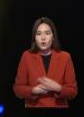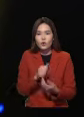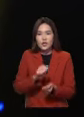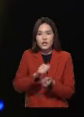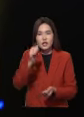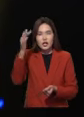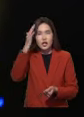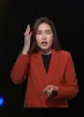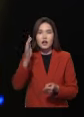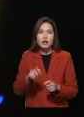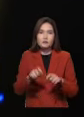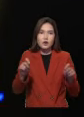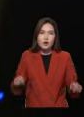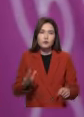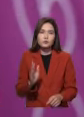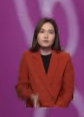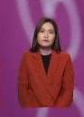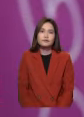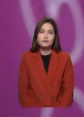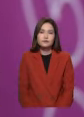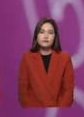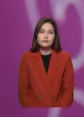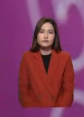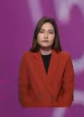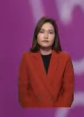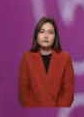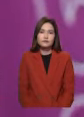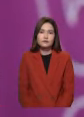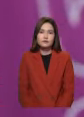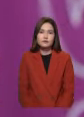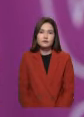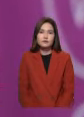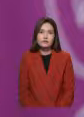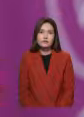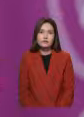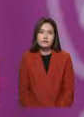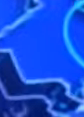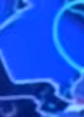мәңгілік ел есінде қалмақ. Мөлдір Жаққан, Айзада Төребекқызы, Астана Таймс, Алматыдан.